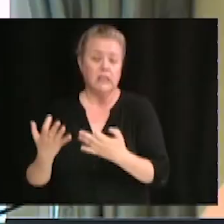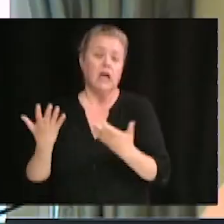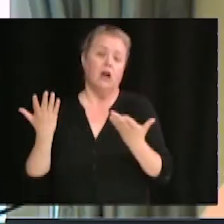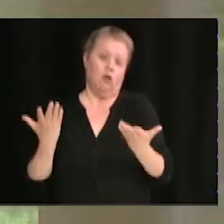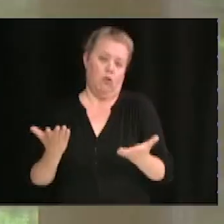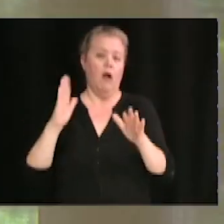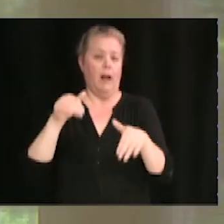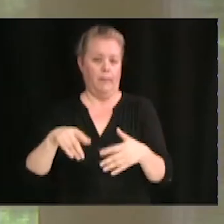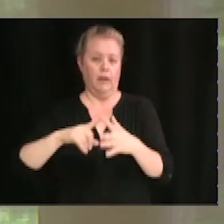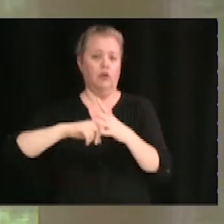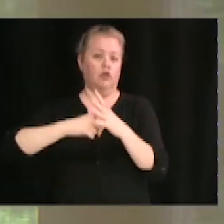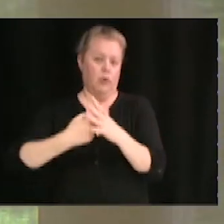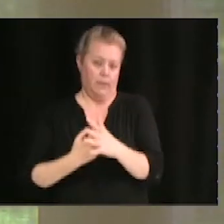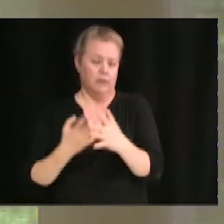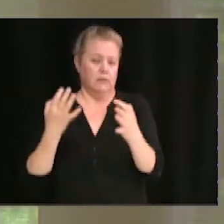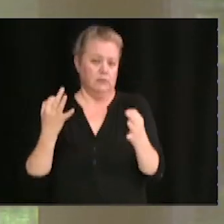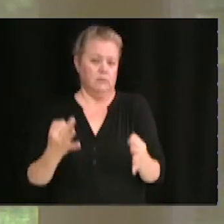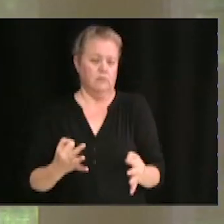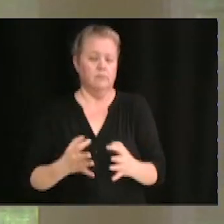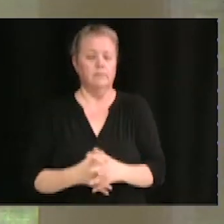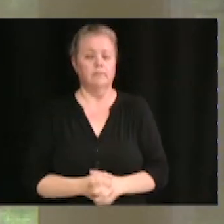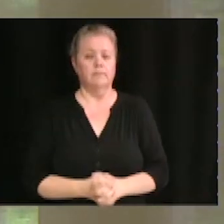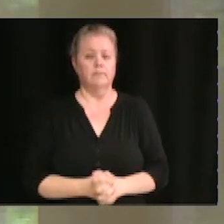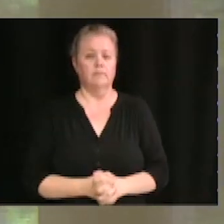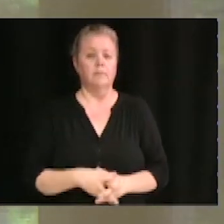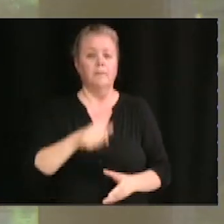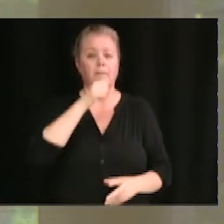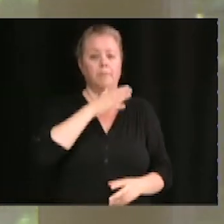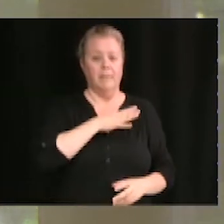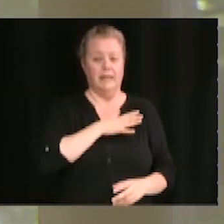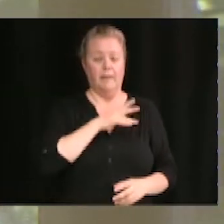J'ai Mme Pilon et M. Côté.